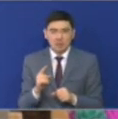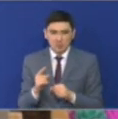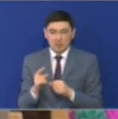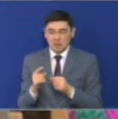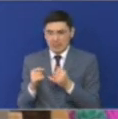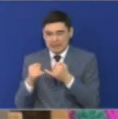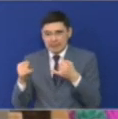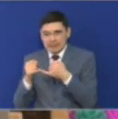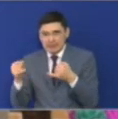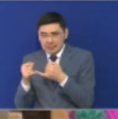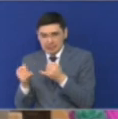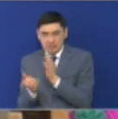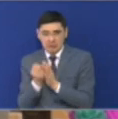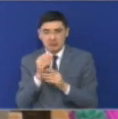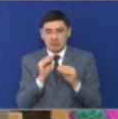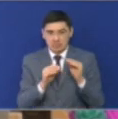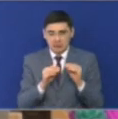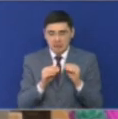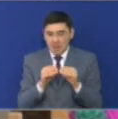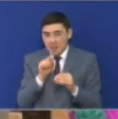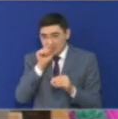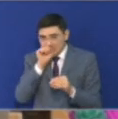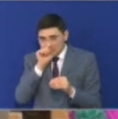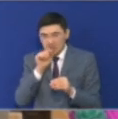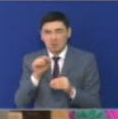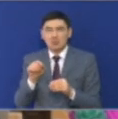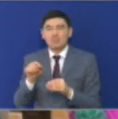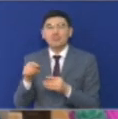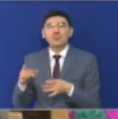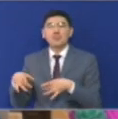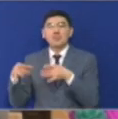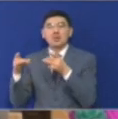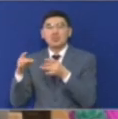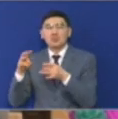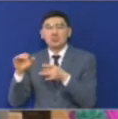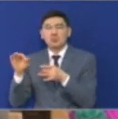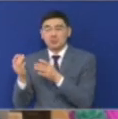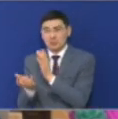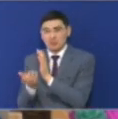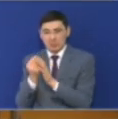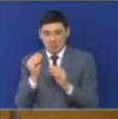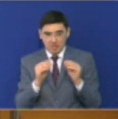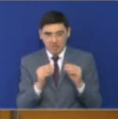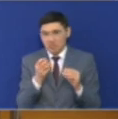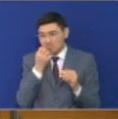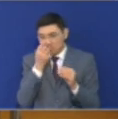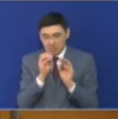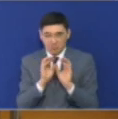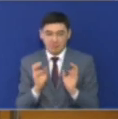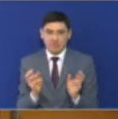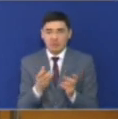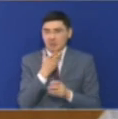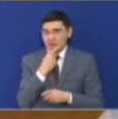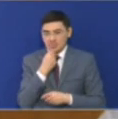из толстых ниток, а птенчики из пакетов для мусора. А потом мы все украсили цветами. Помимо выставки